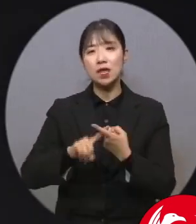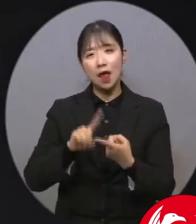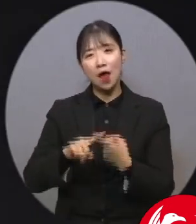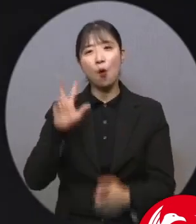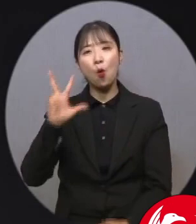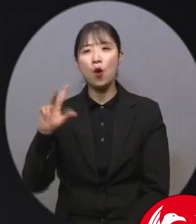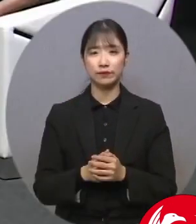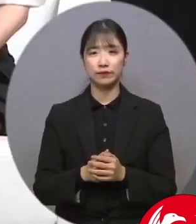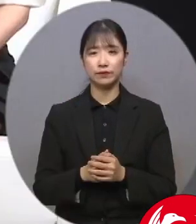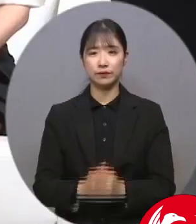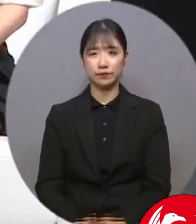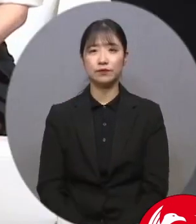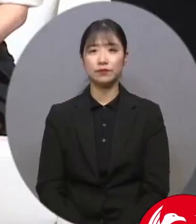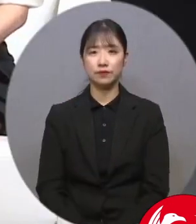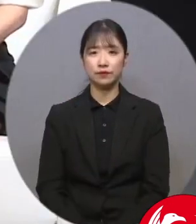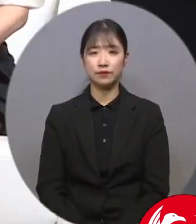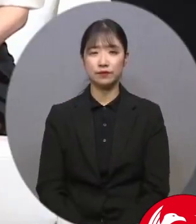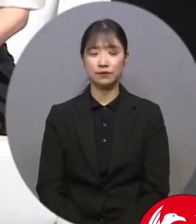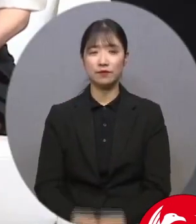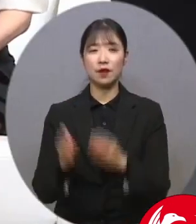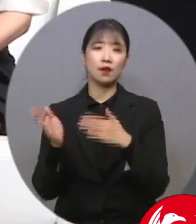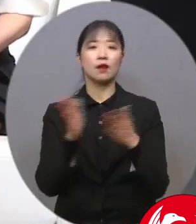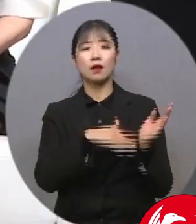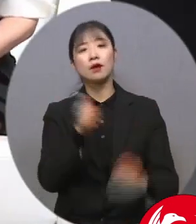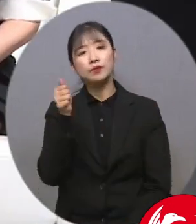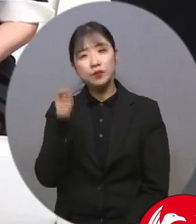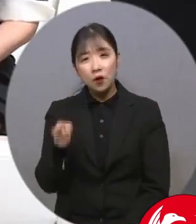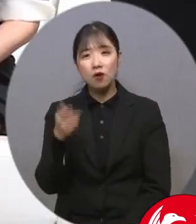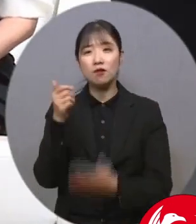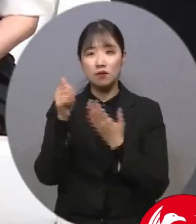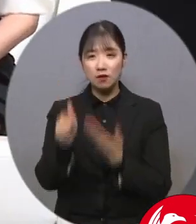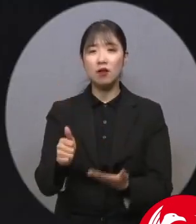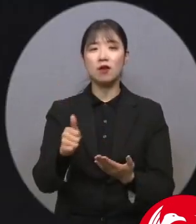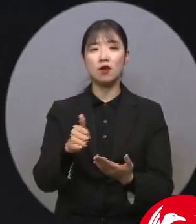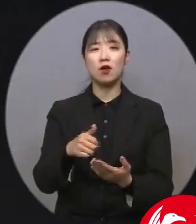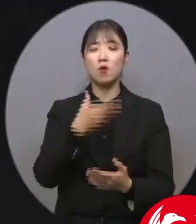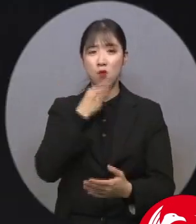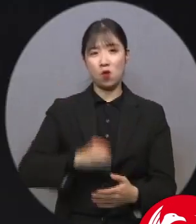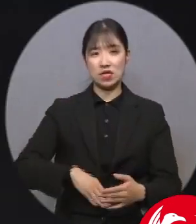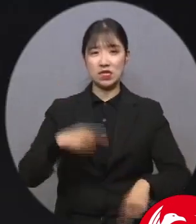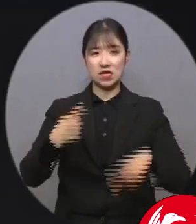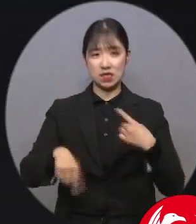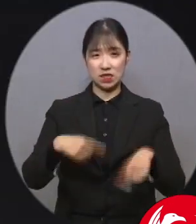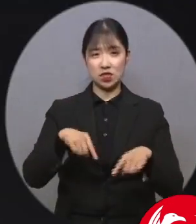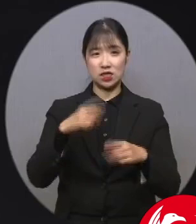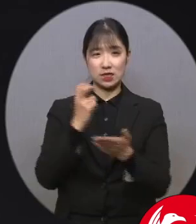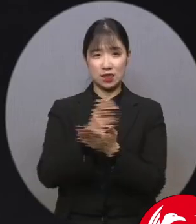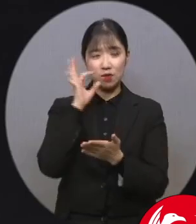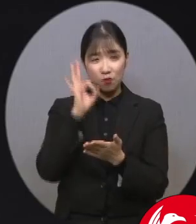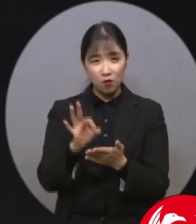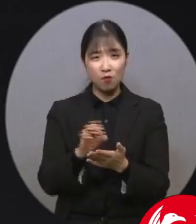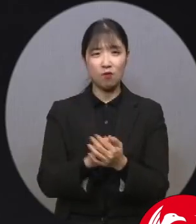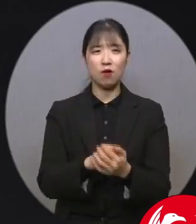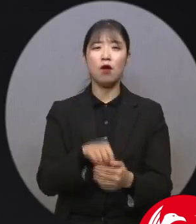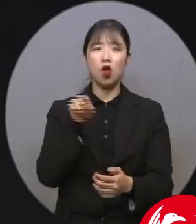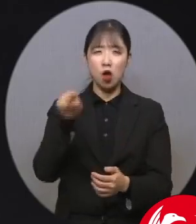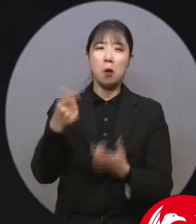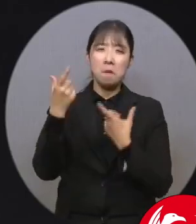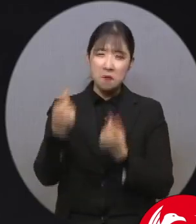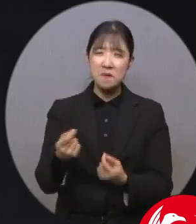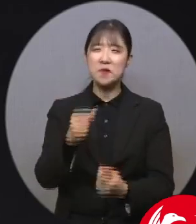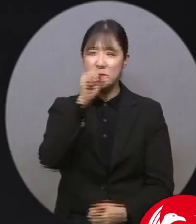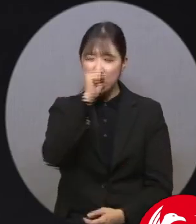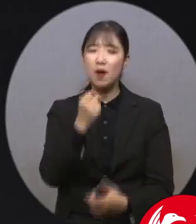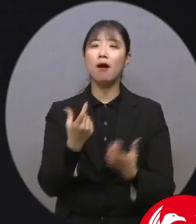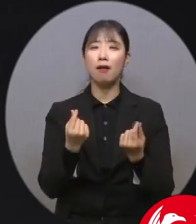들어보고 네. 싶은데요. 한편 이 허경영의 복지 정책을 보면은요 1020 누리꾼들은 허경영 정책만 같으면